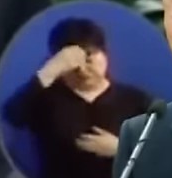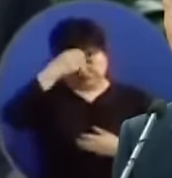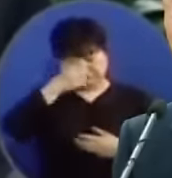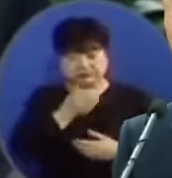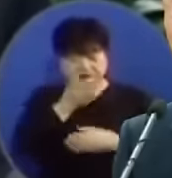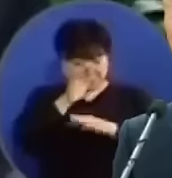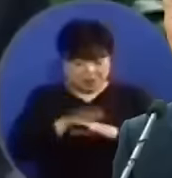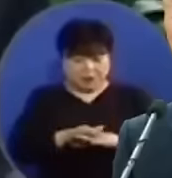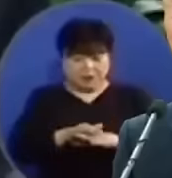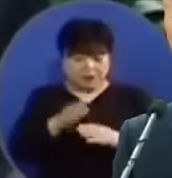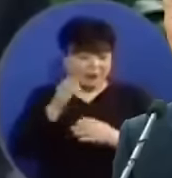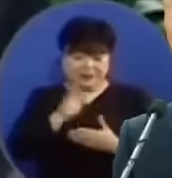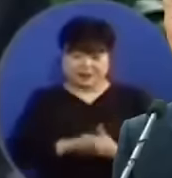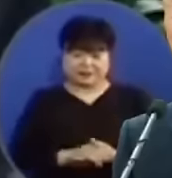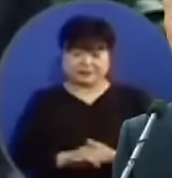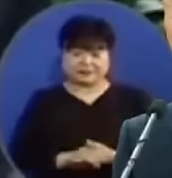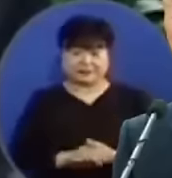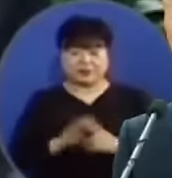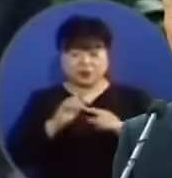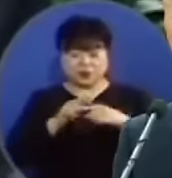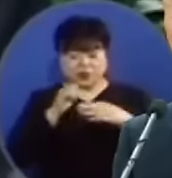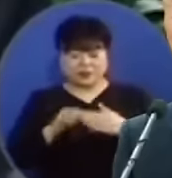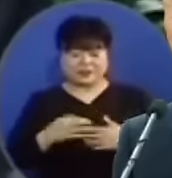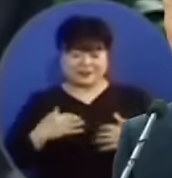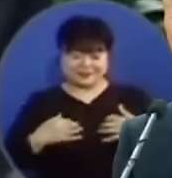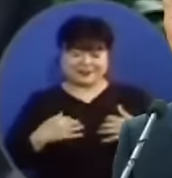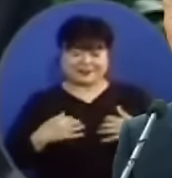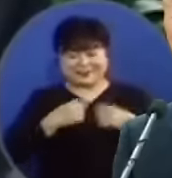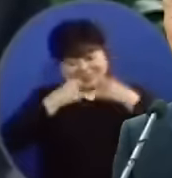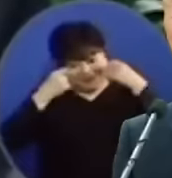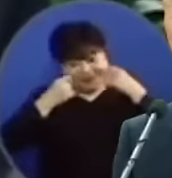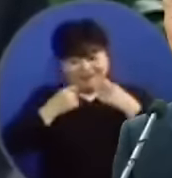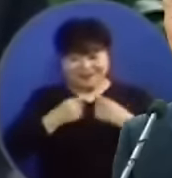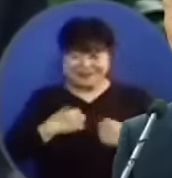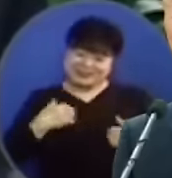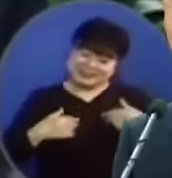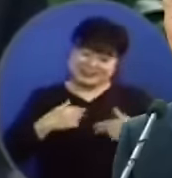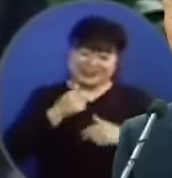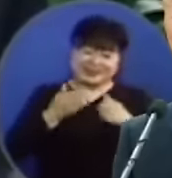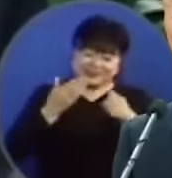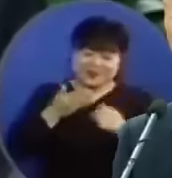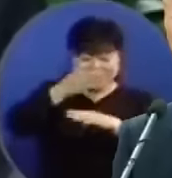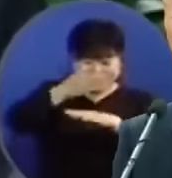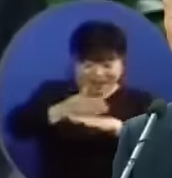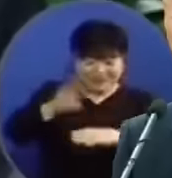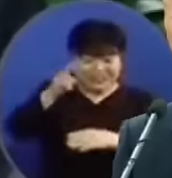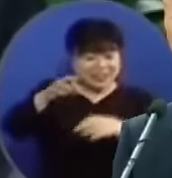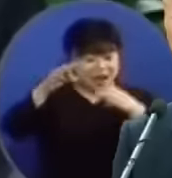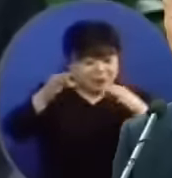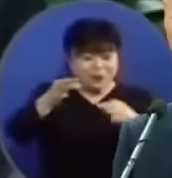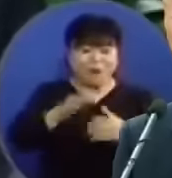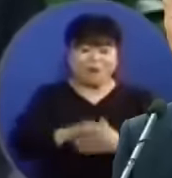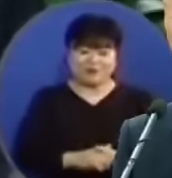앞에 예배드리고 나갈 수가 없습니다. 교회 와서 기뻐하고 즐거워하고 하나님께 감사와